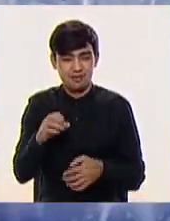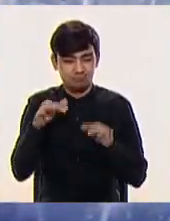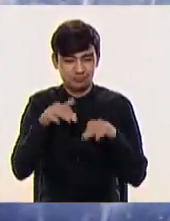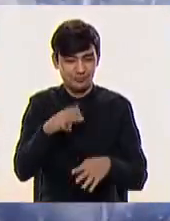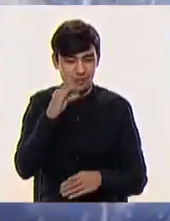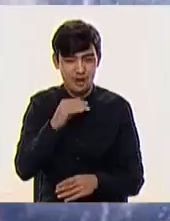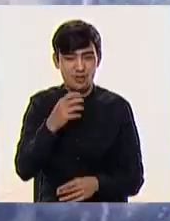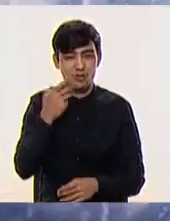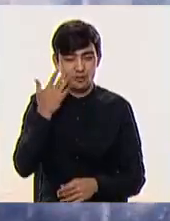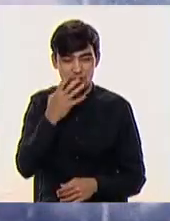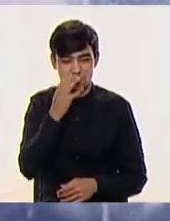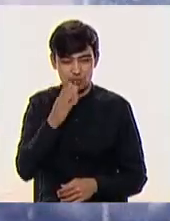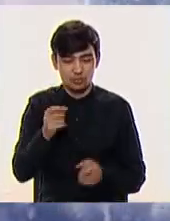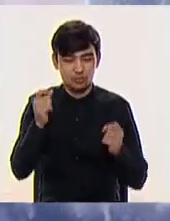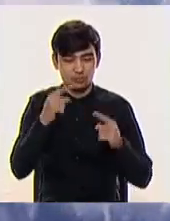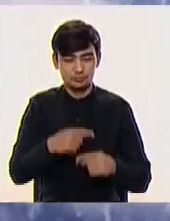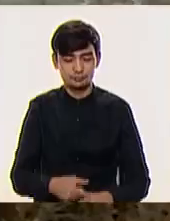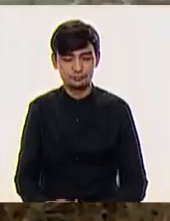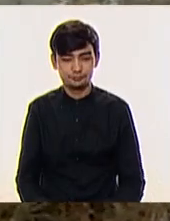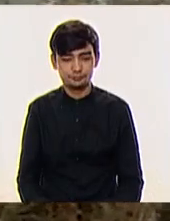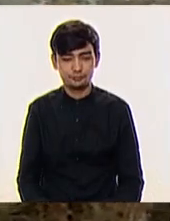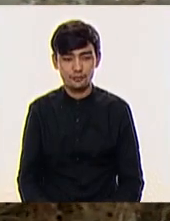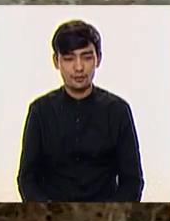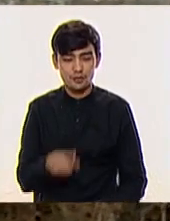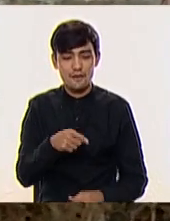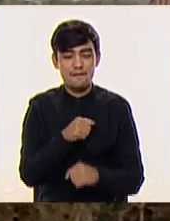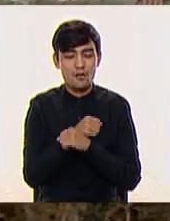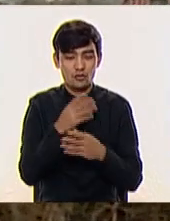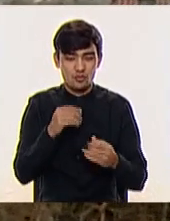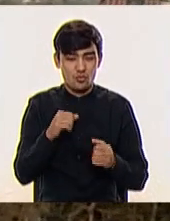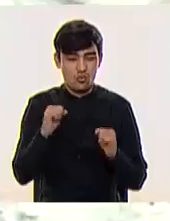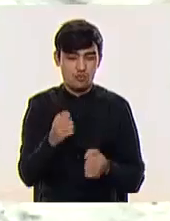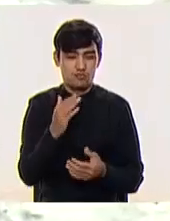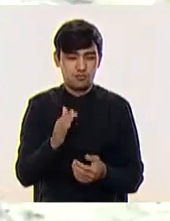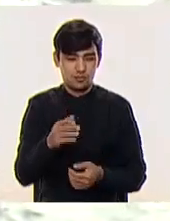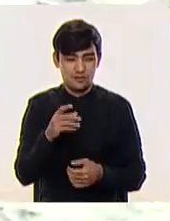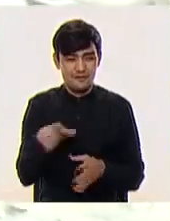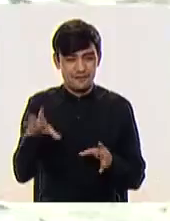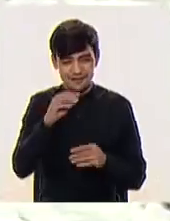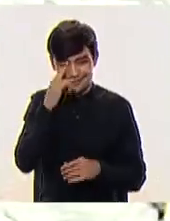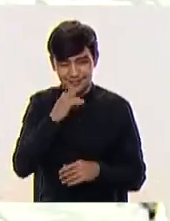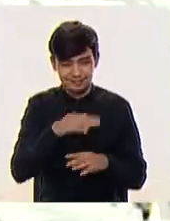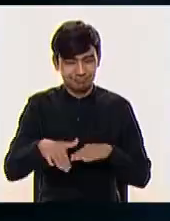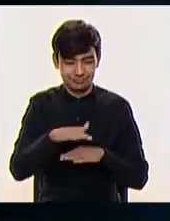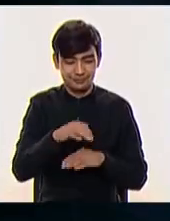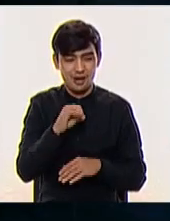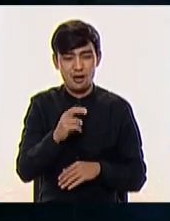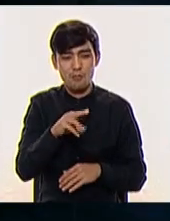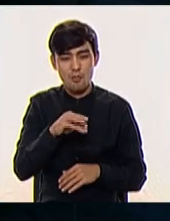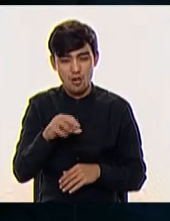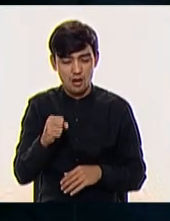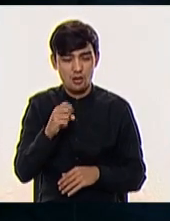ждать потепления, знает Ардак Камал. В эти выходные похолодает почти на всей территории Казахстана. В